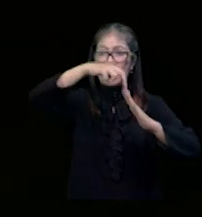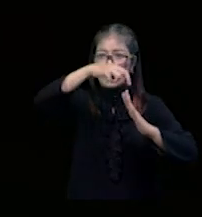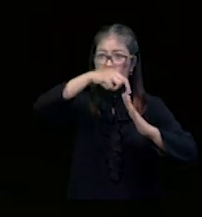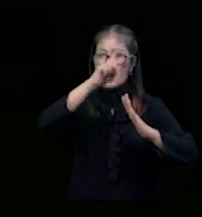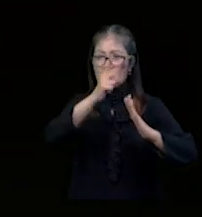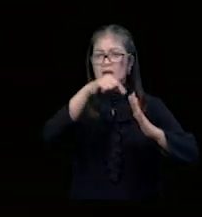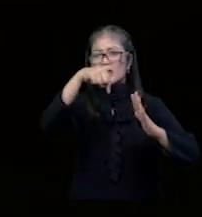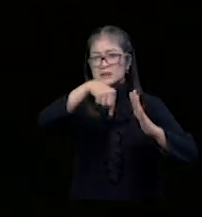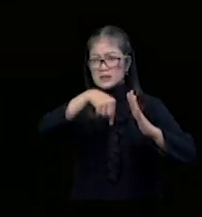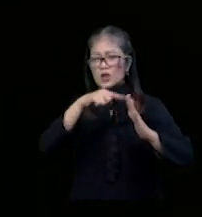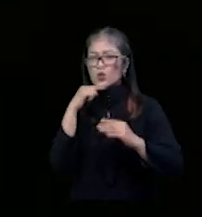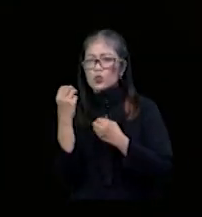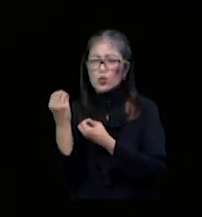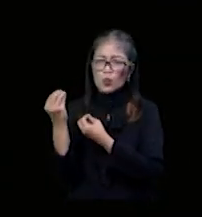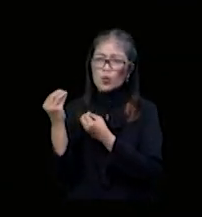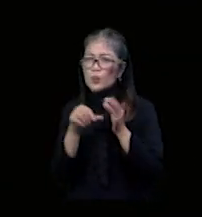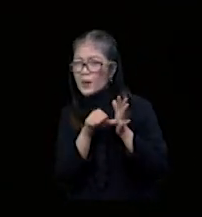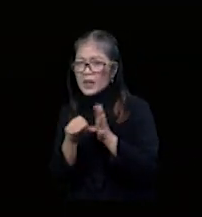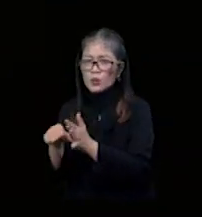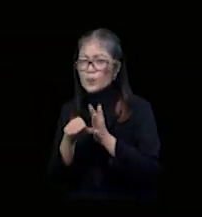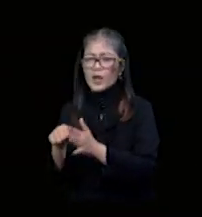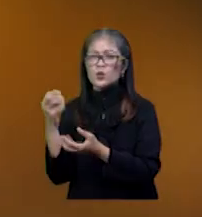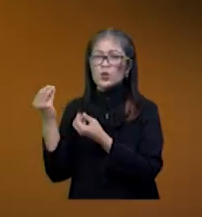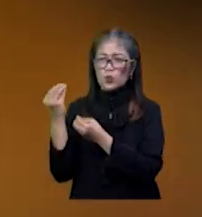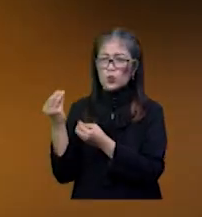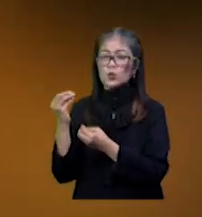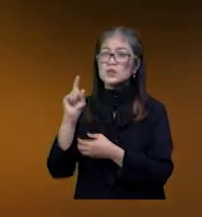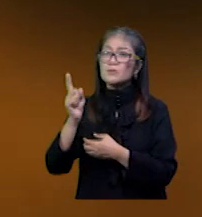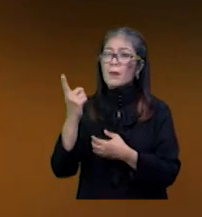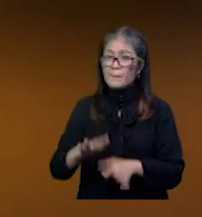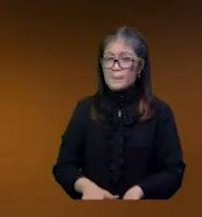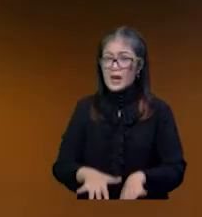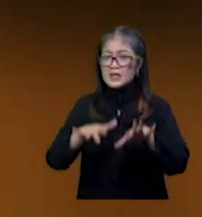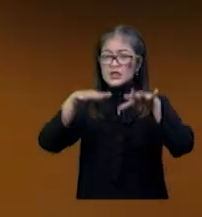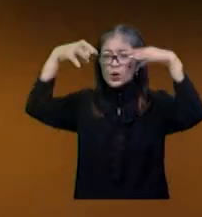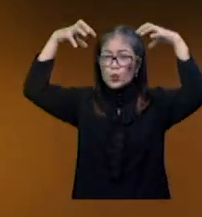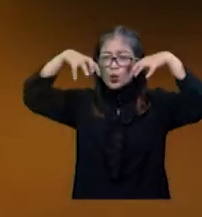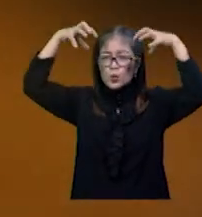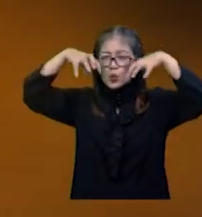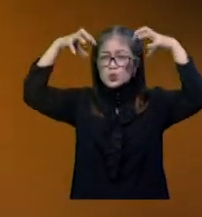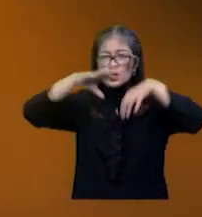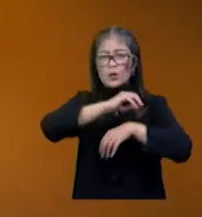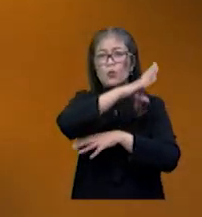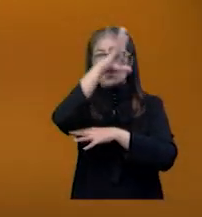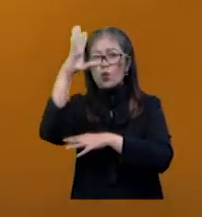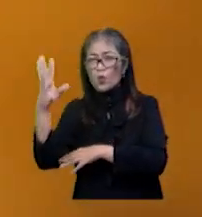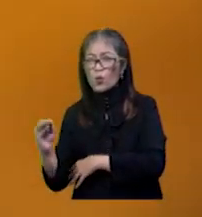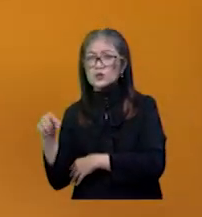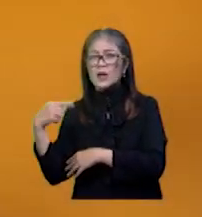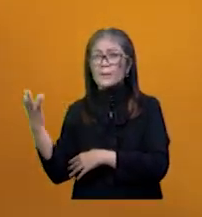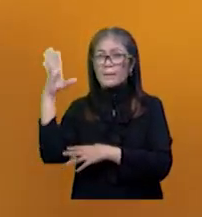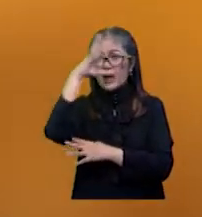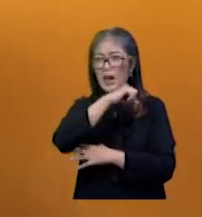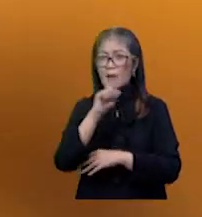banjir bandang ini terjadi setelah kota Padang diguyur hujan deras sejak sore Hingga malam hari hingga membuat jebolnya Salah satu bendungan di bagian